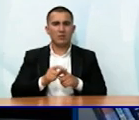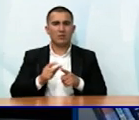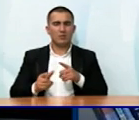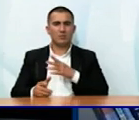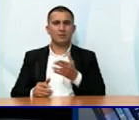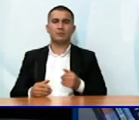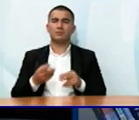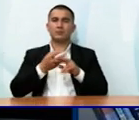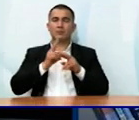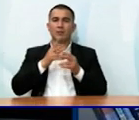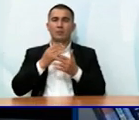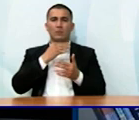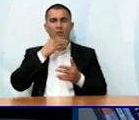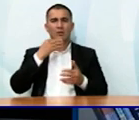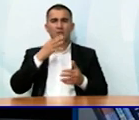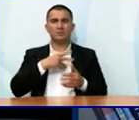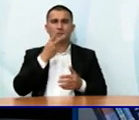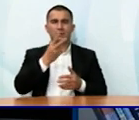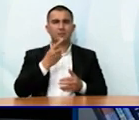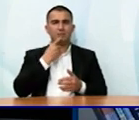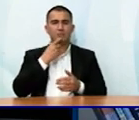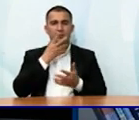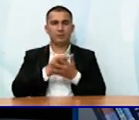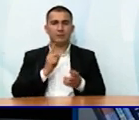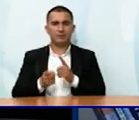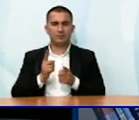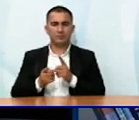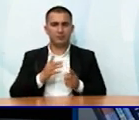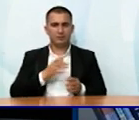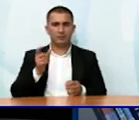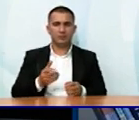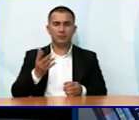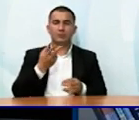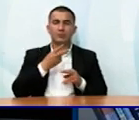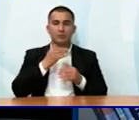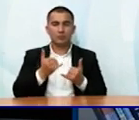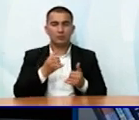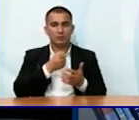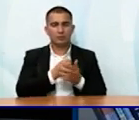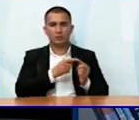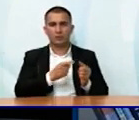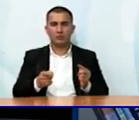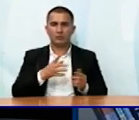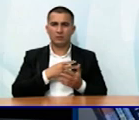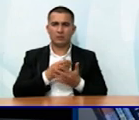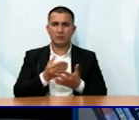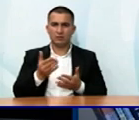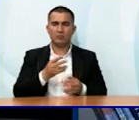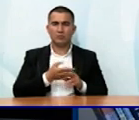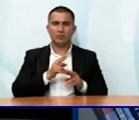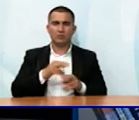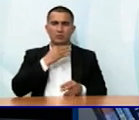u Zulusonay, ya'ni ikki tilda ijod qilgan shoir bo'lib, bizgacha yetib kelgan devon 33 ta